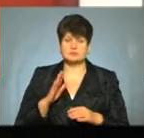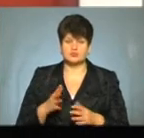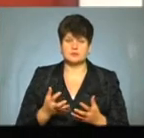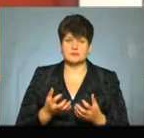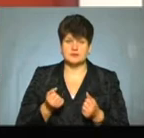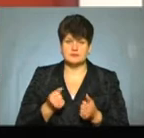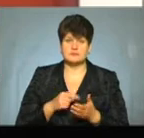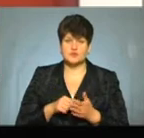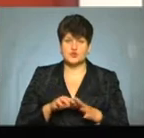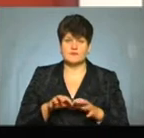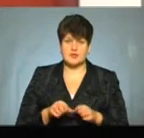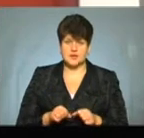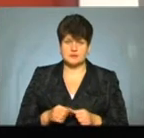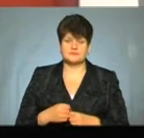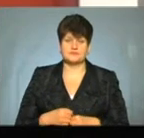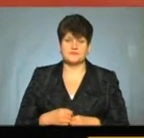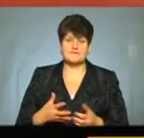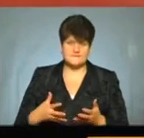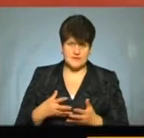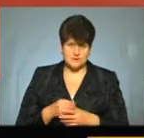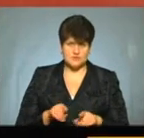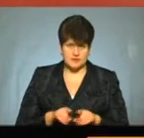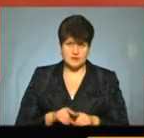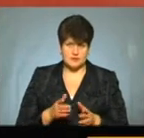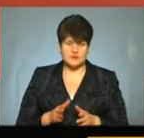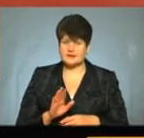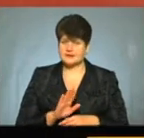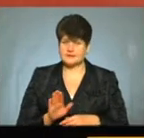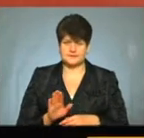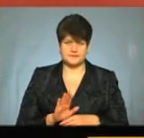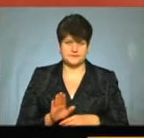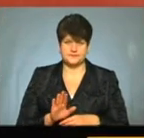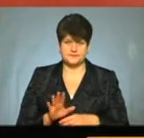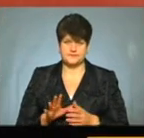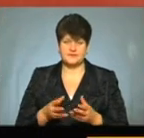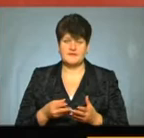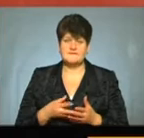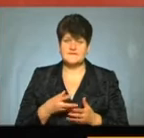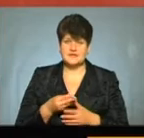міської влади. Тобто фінансування також? Ні, фінансування, ми вже